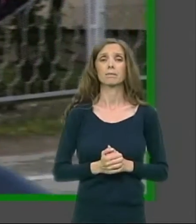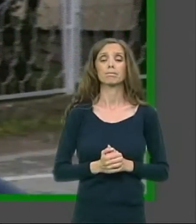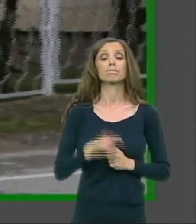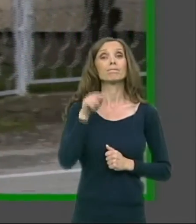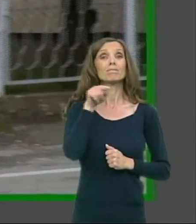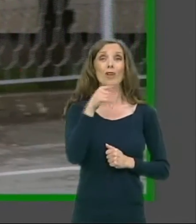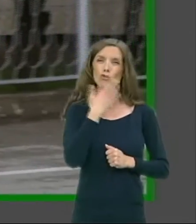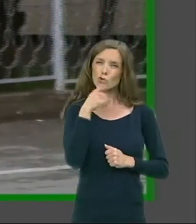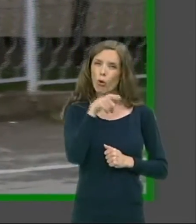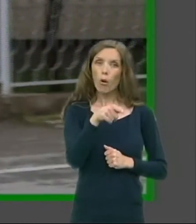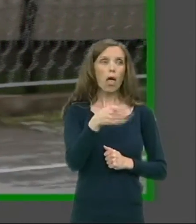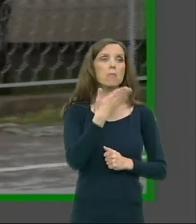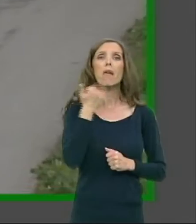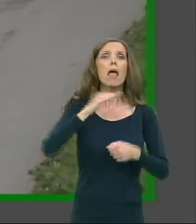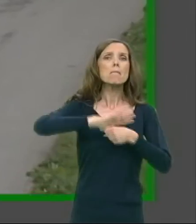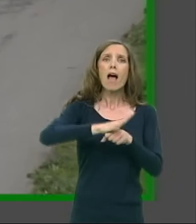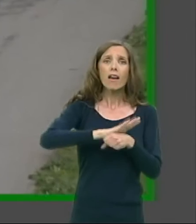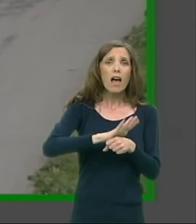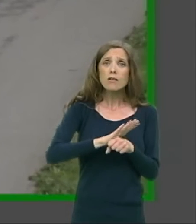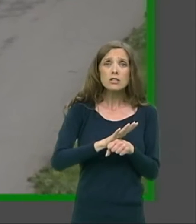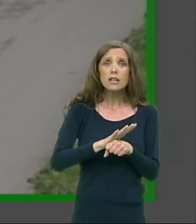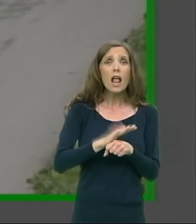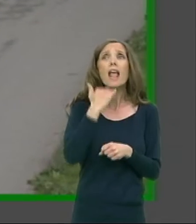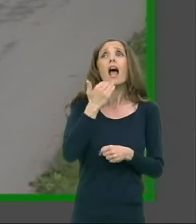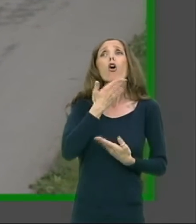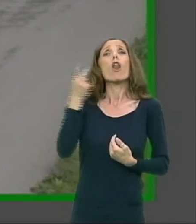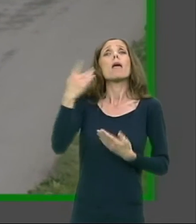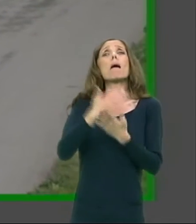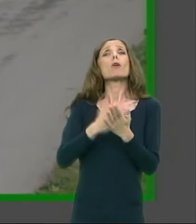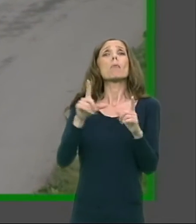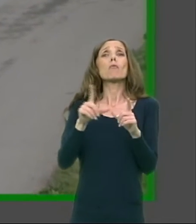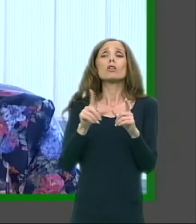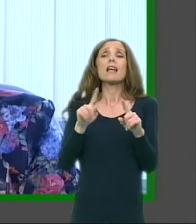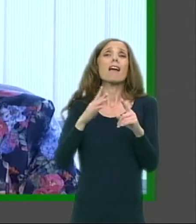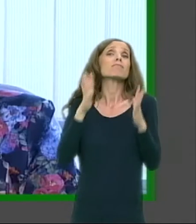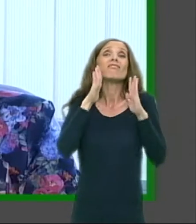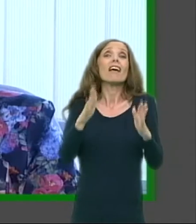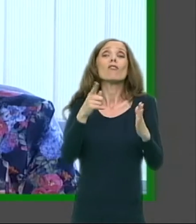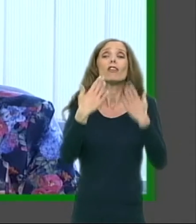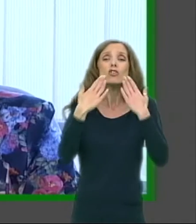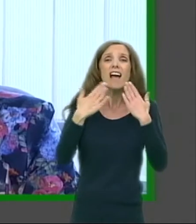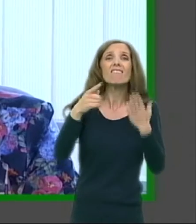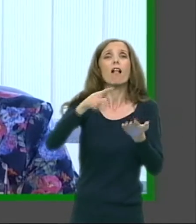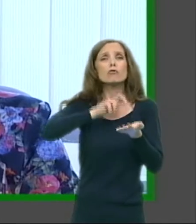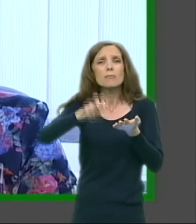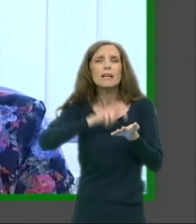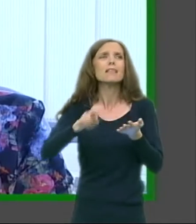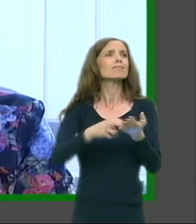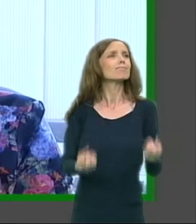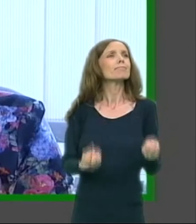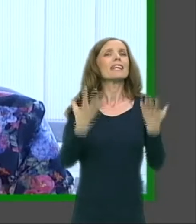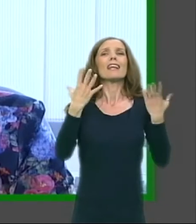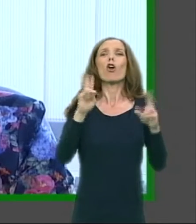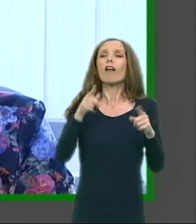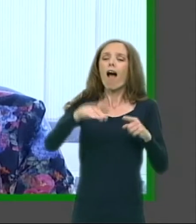toj školi nema nasilja bez programa UNICEF-a. Verovatno je to pešačenje i priroda u kojoj oni odrastaju, razlog i